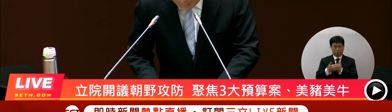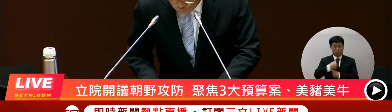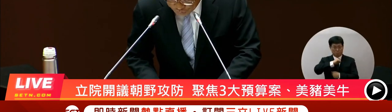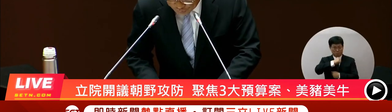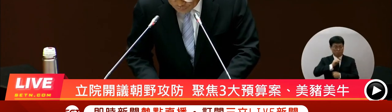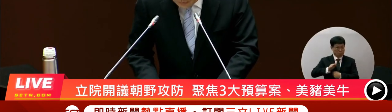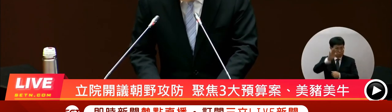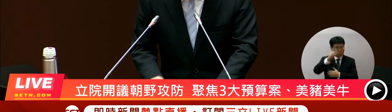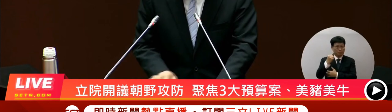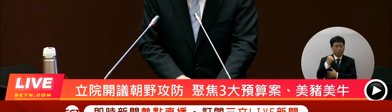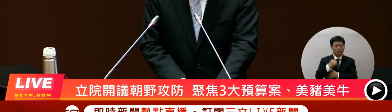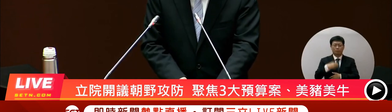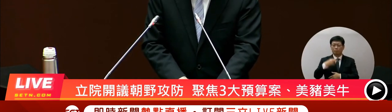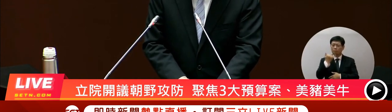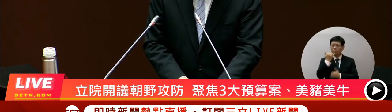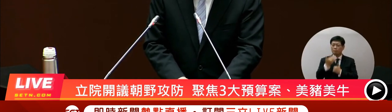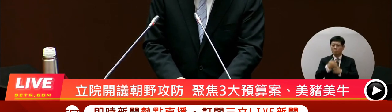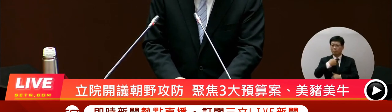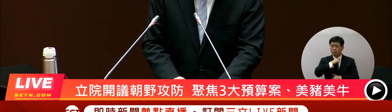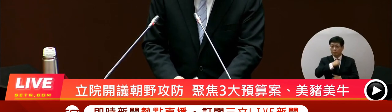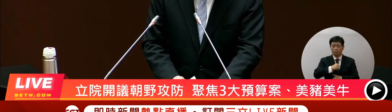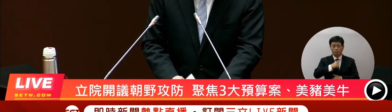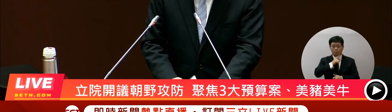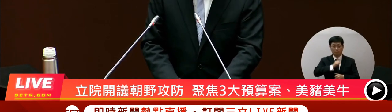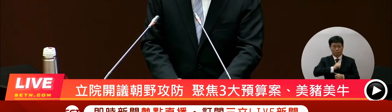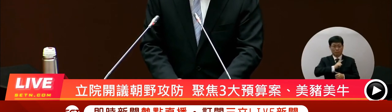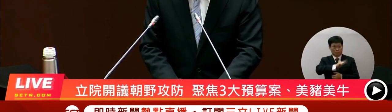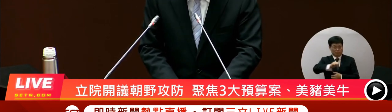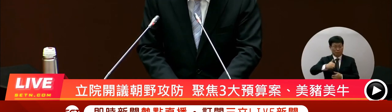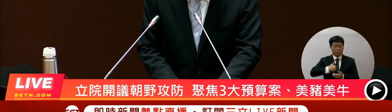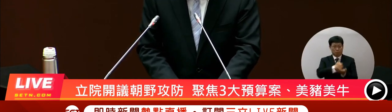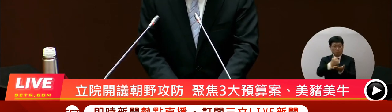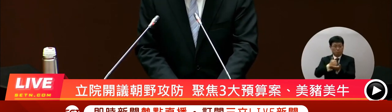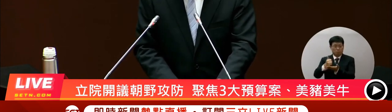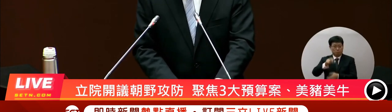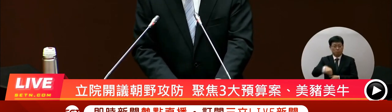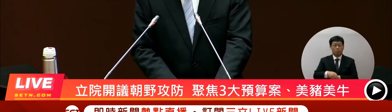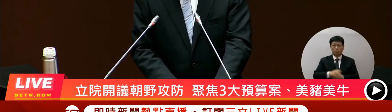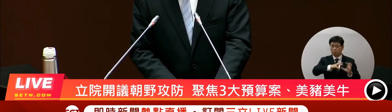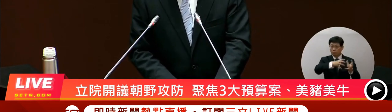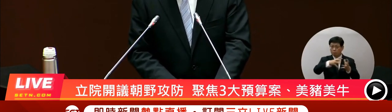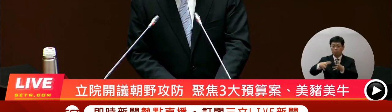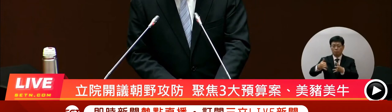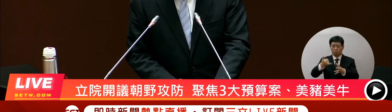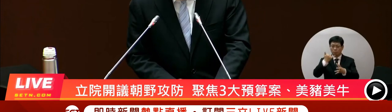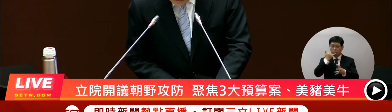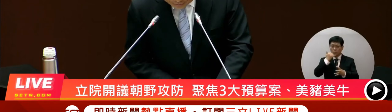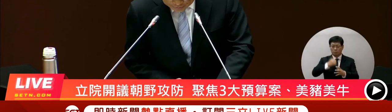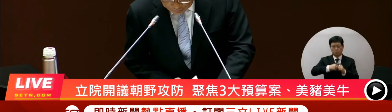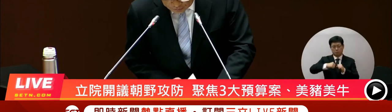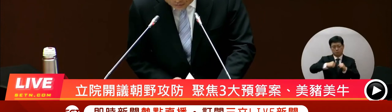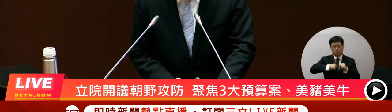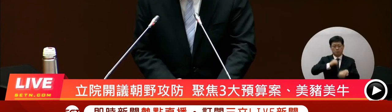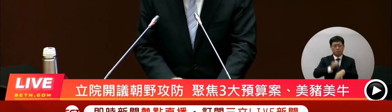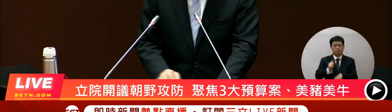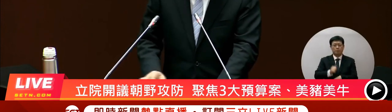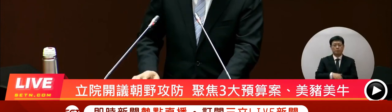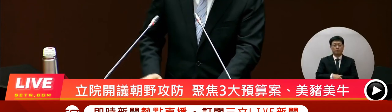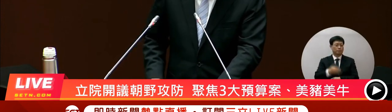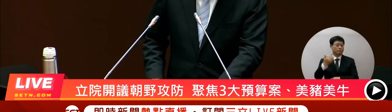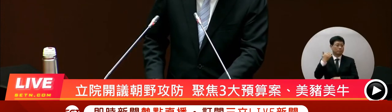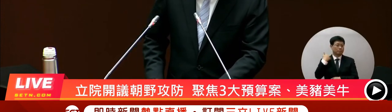来努力，才能让台湾的产品走出去，在世界更具竞争力。过